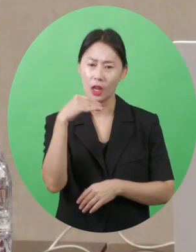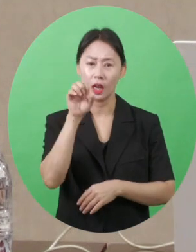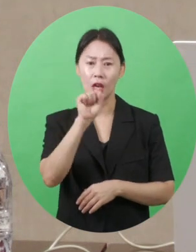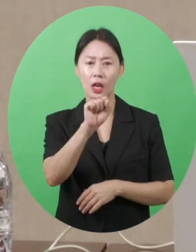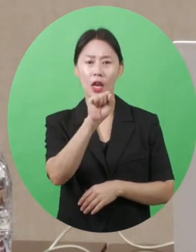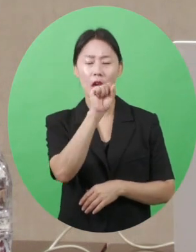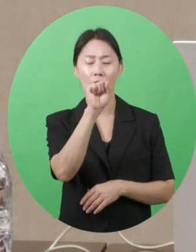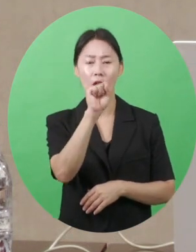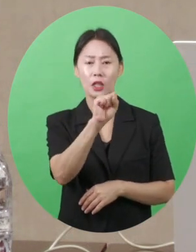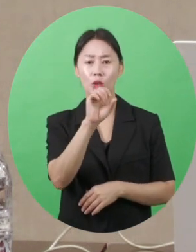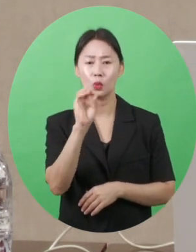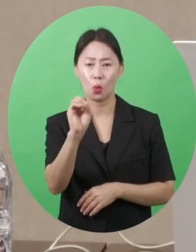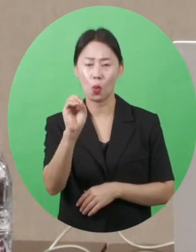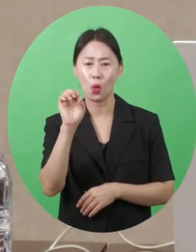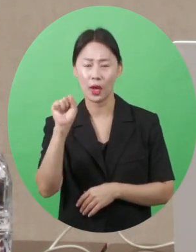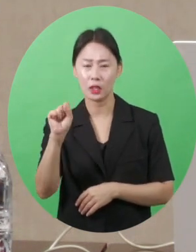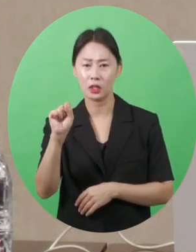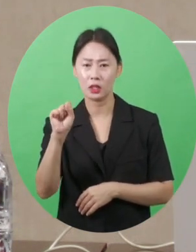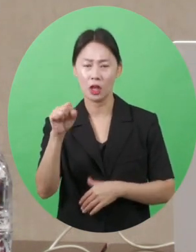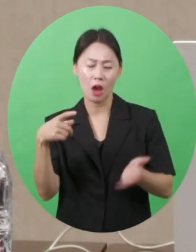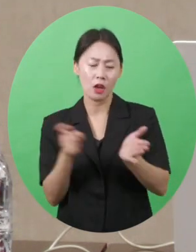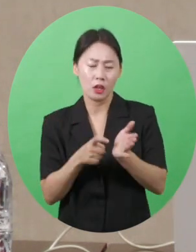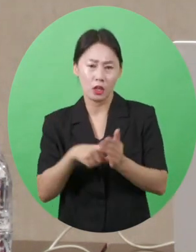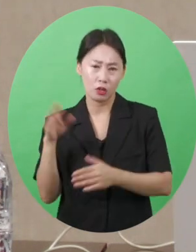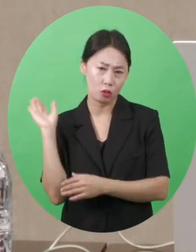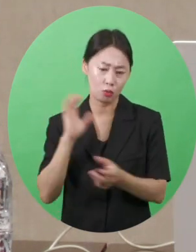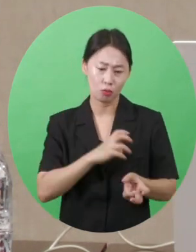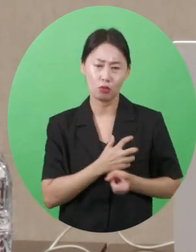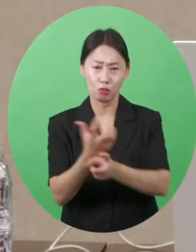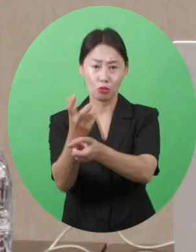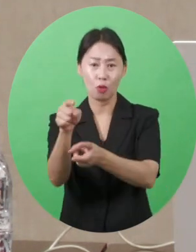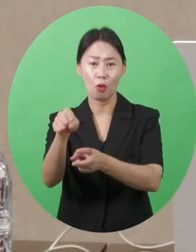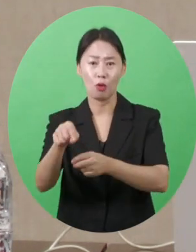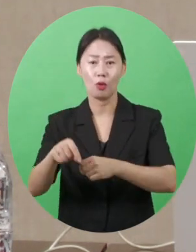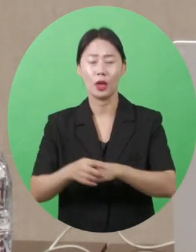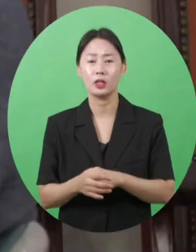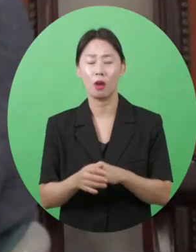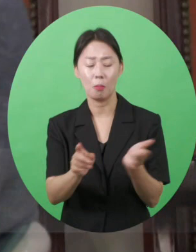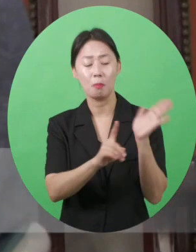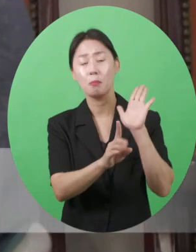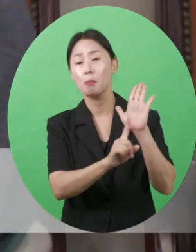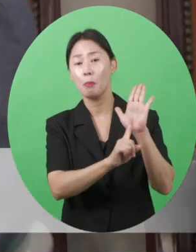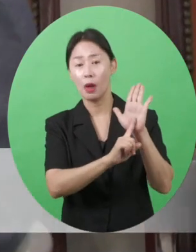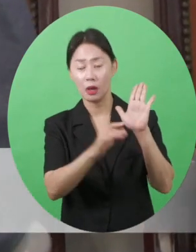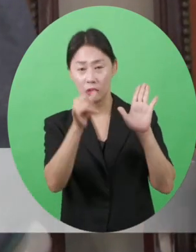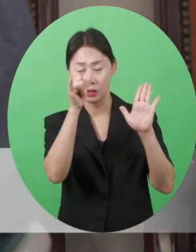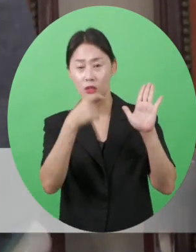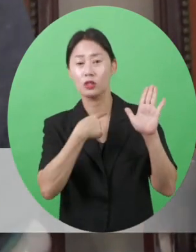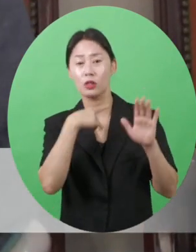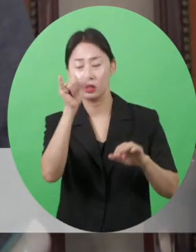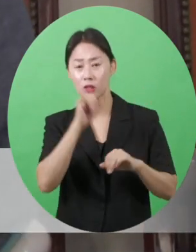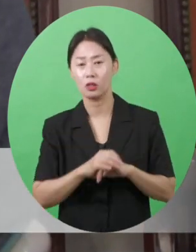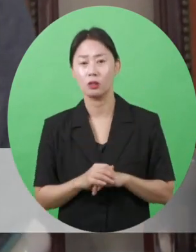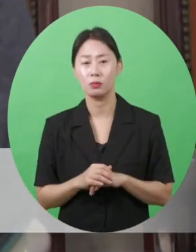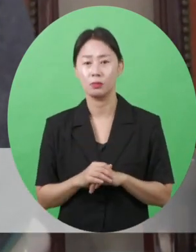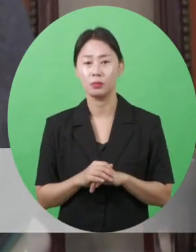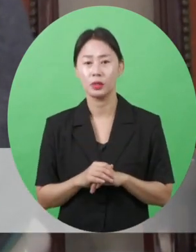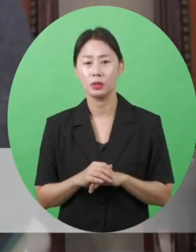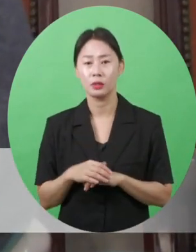SOS 긴급출동 24에서 요걸 방영을 했었는데, 이분이 가해자가